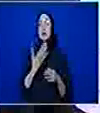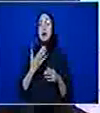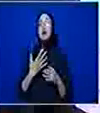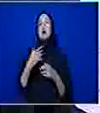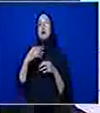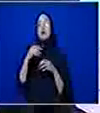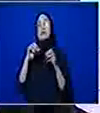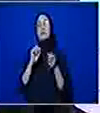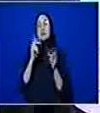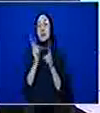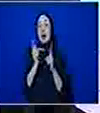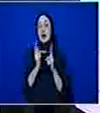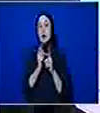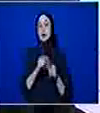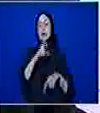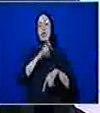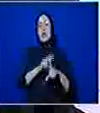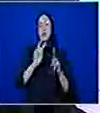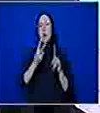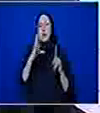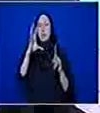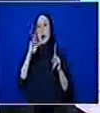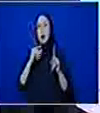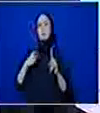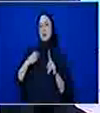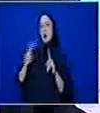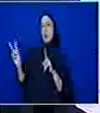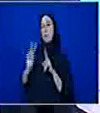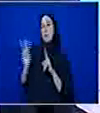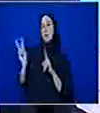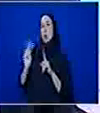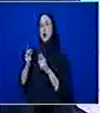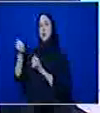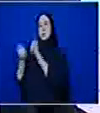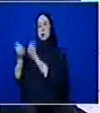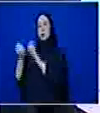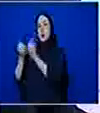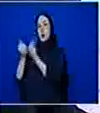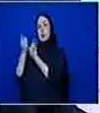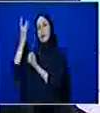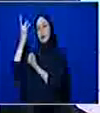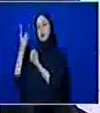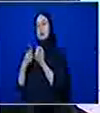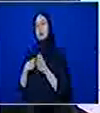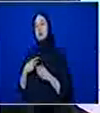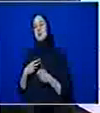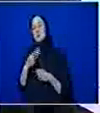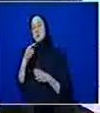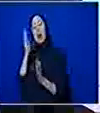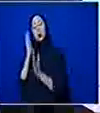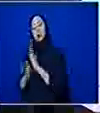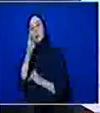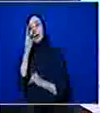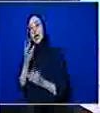Jam 12 malam, tengah malam, saya berdua dengan sopir, berdua saja ke sana untuk memastikan bagaimana